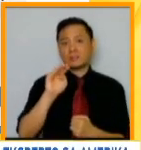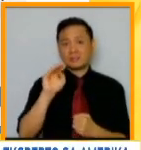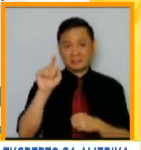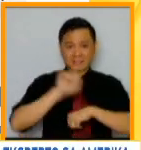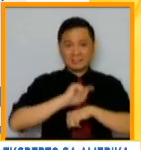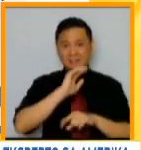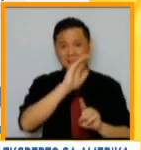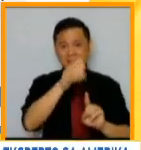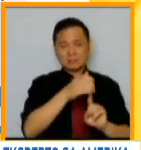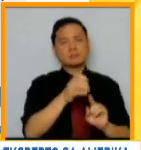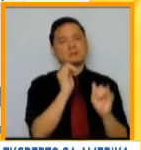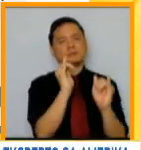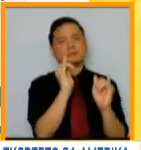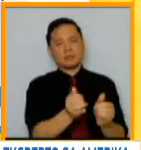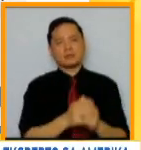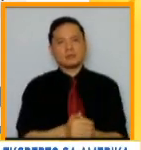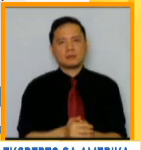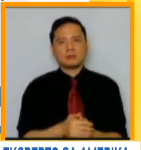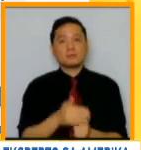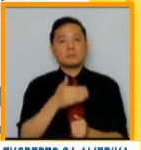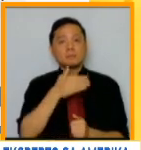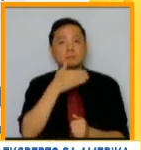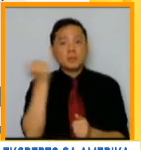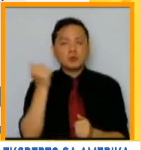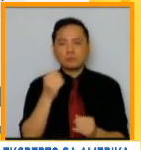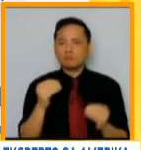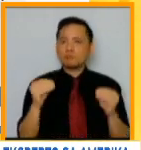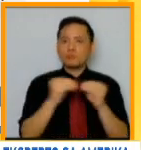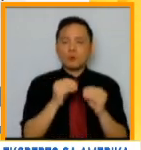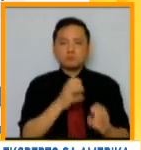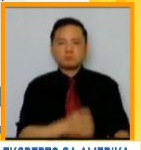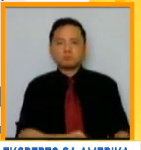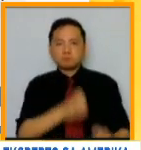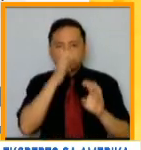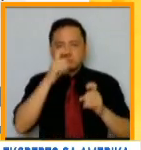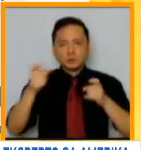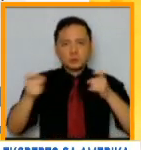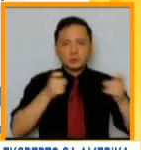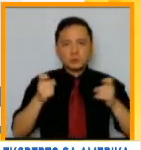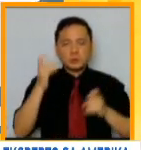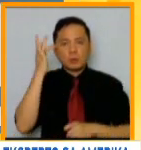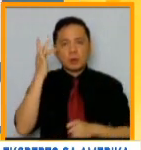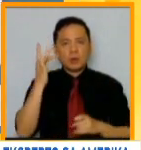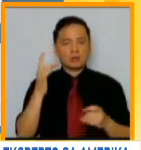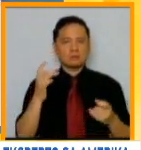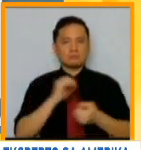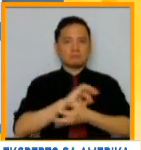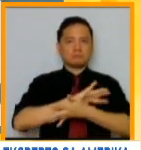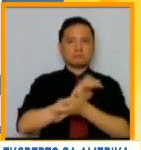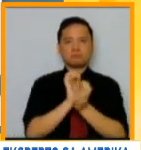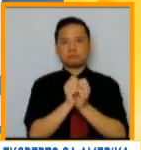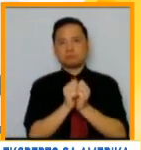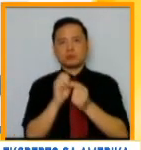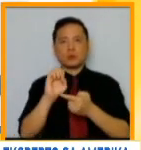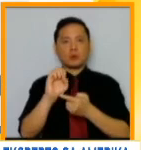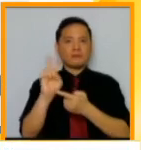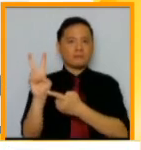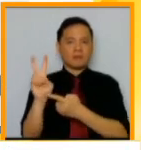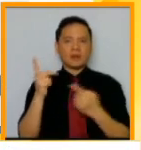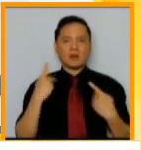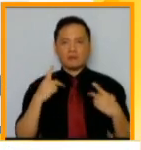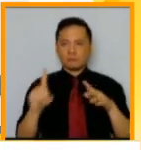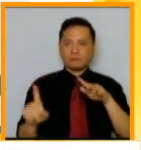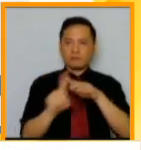Mas dapat daw na doble higpit ang gobyerno, lalo pat may banta ng bagong COVID-19 variant. Yan din ang inaalala ni